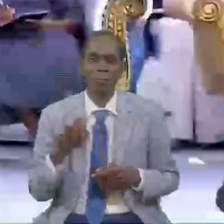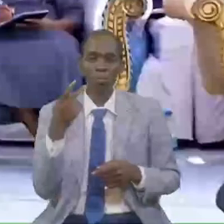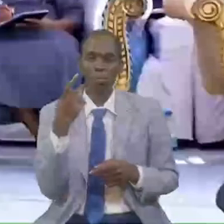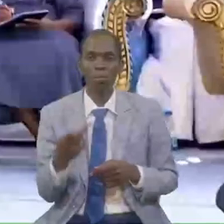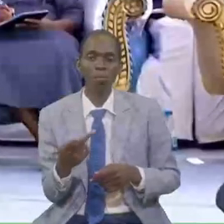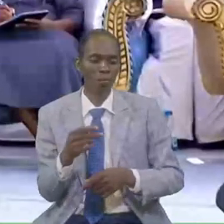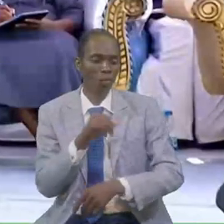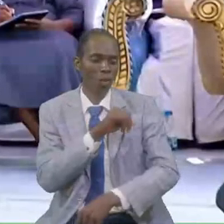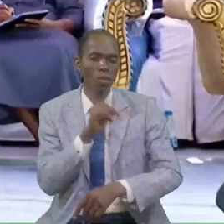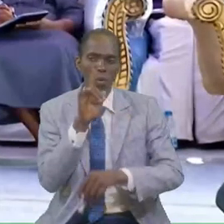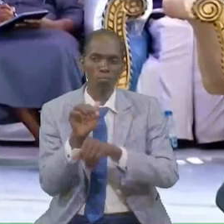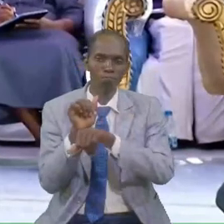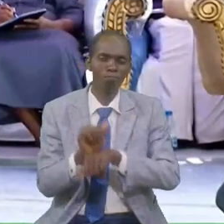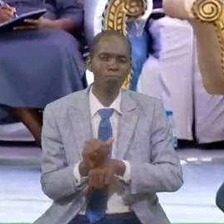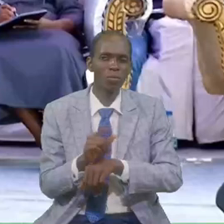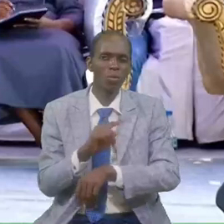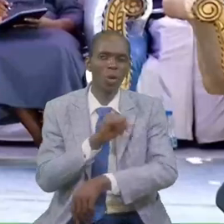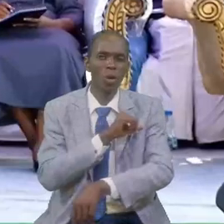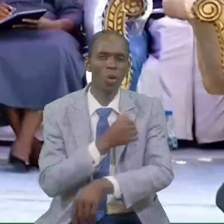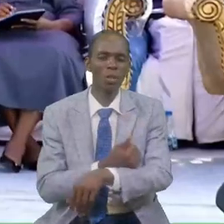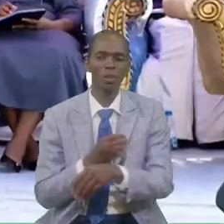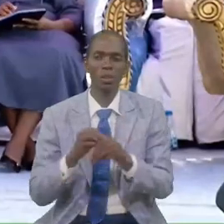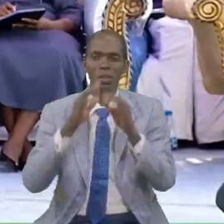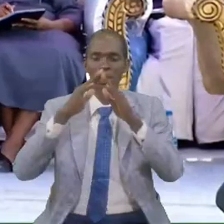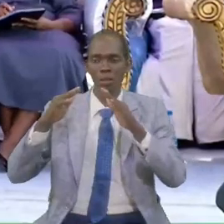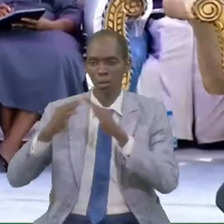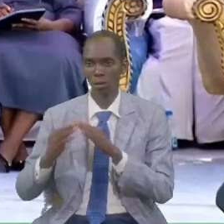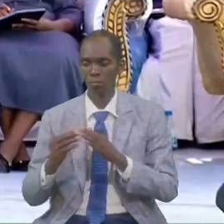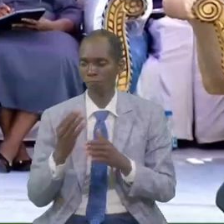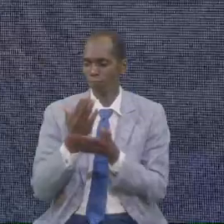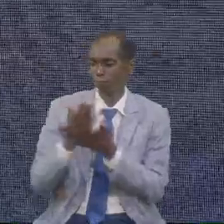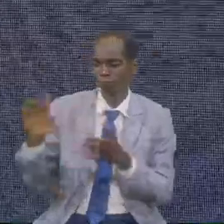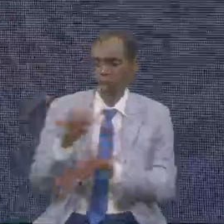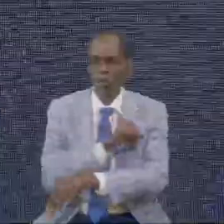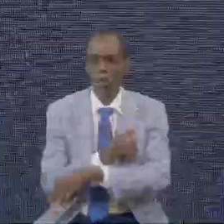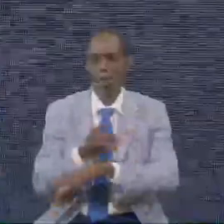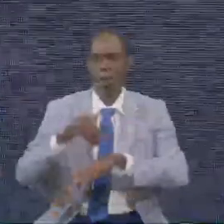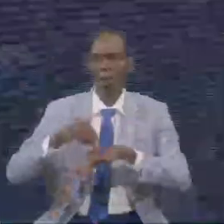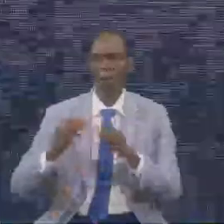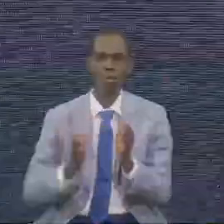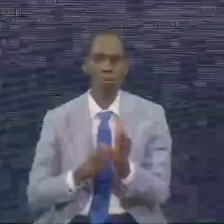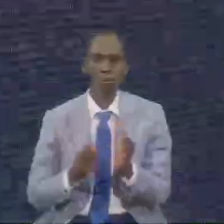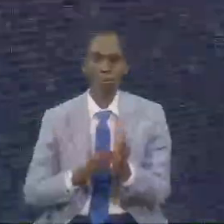les autorités de la ville, les autorités à l'école,